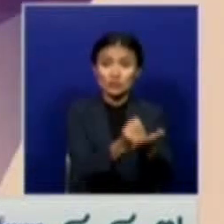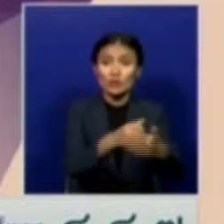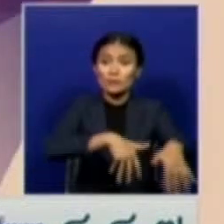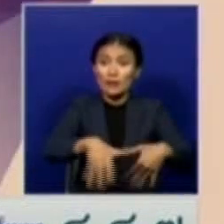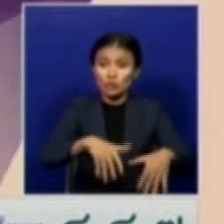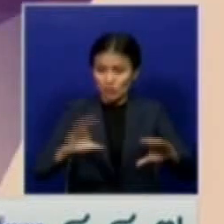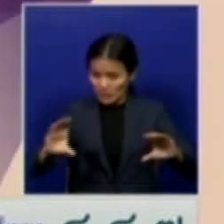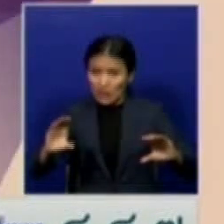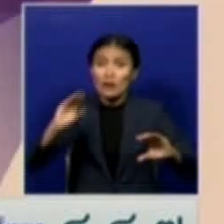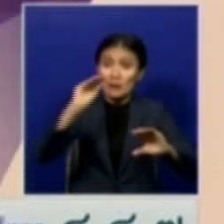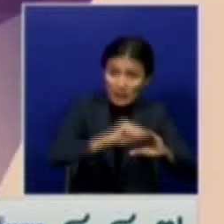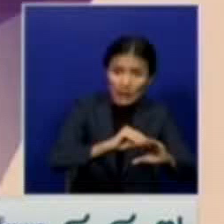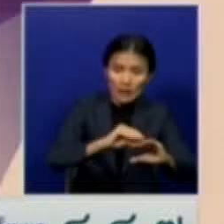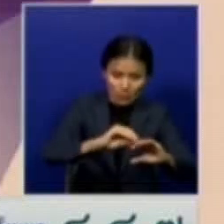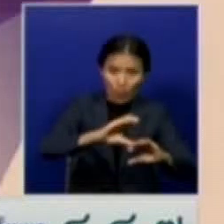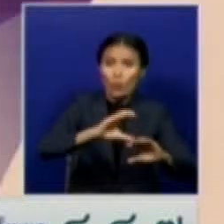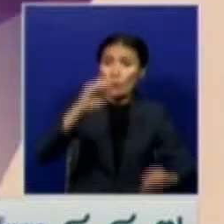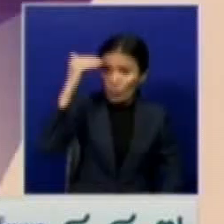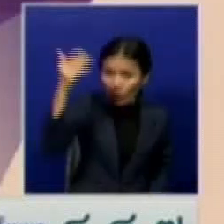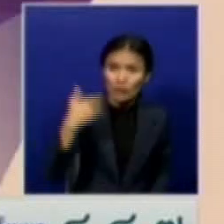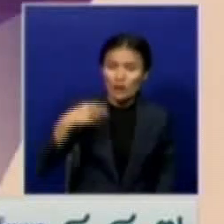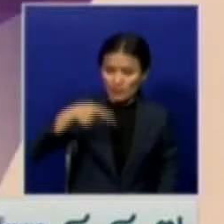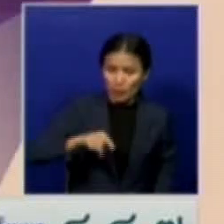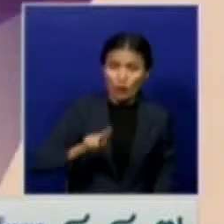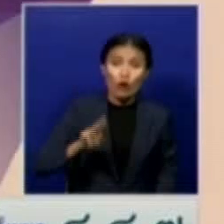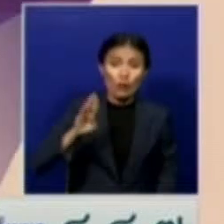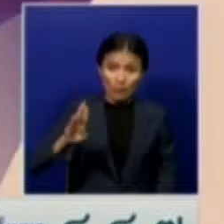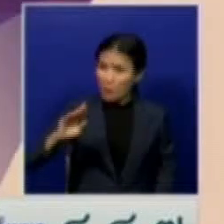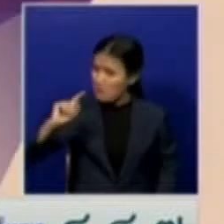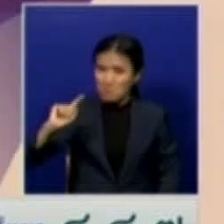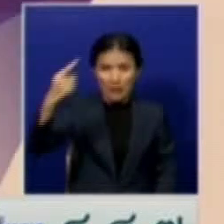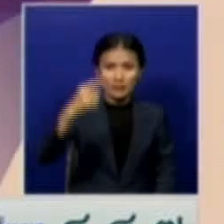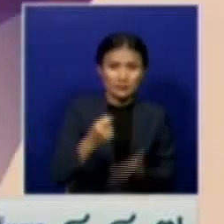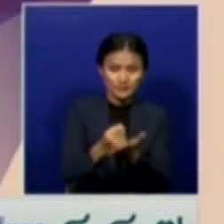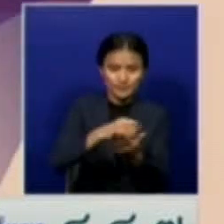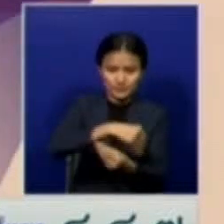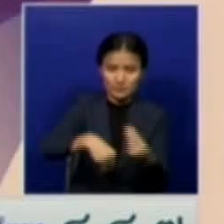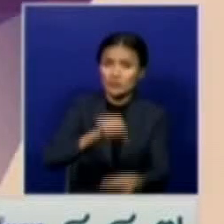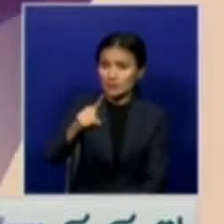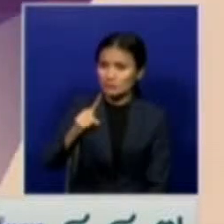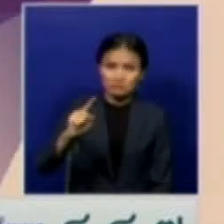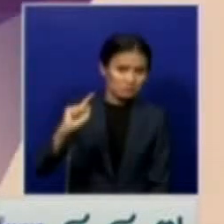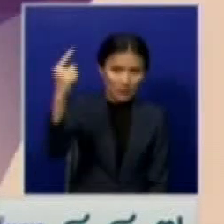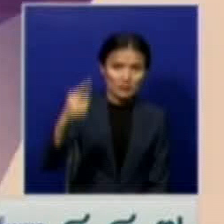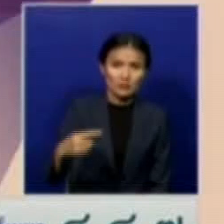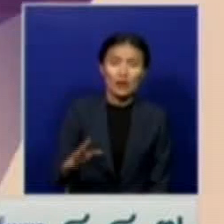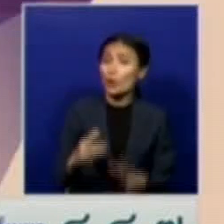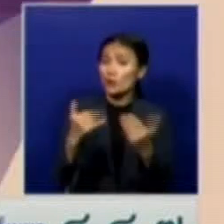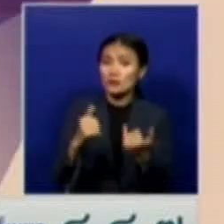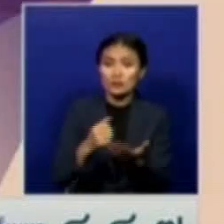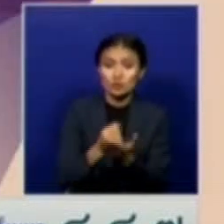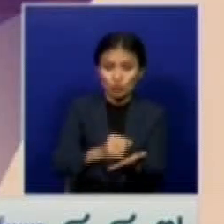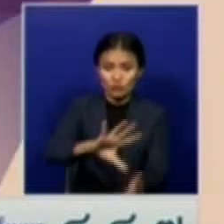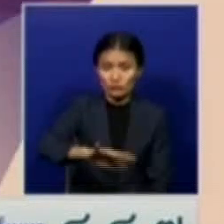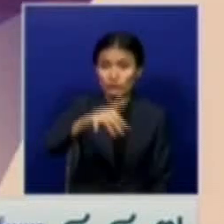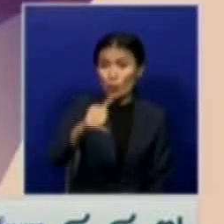ยเป็นเพียงการได้มาในสิ่งที่รัฐบาลอยากได ้ ยืนอยู่บนความทุกข์ยากของประชาชนเป็นการประกาศชัยชนะของ